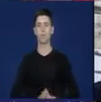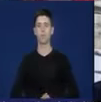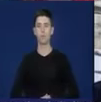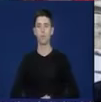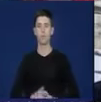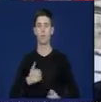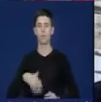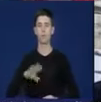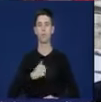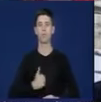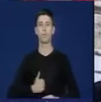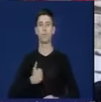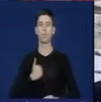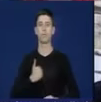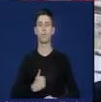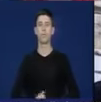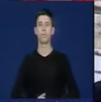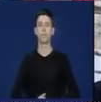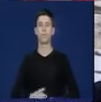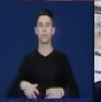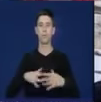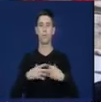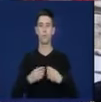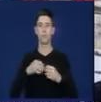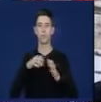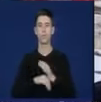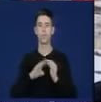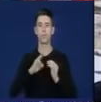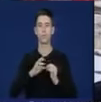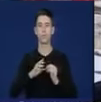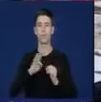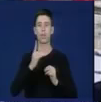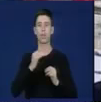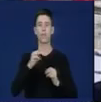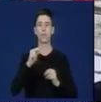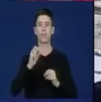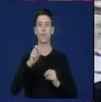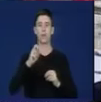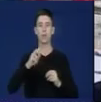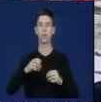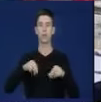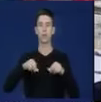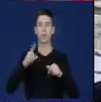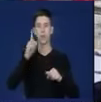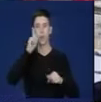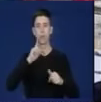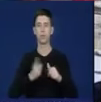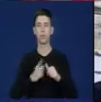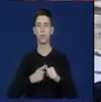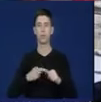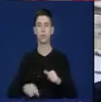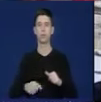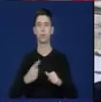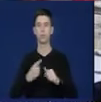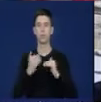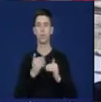Büyük fəxr edirik ki, deyin ki, bizim Neftçala torpağının Azərbaycanın belə bir milli qəhrəmanıdır.